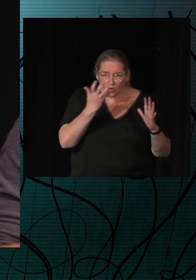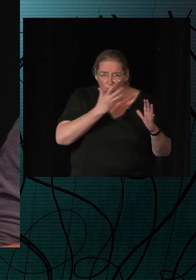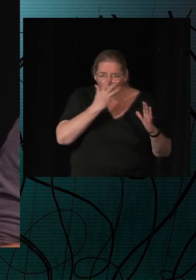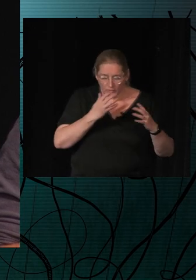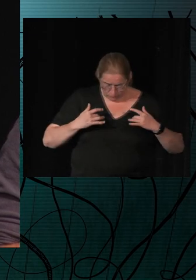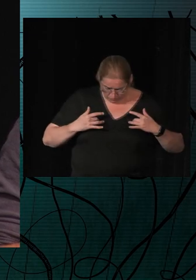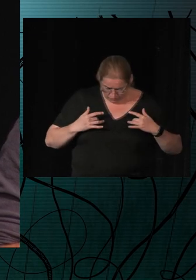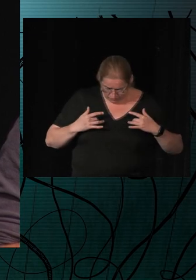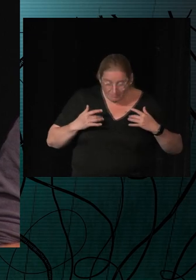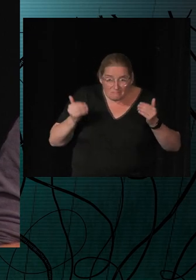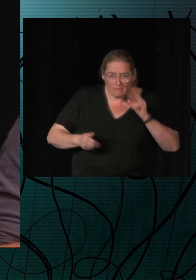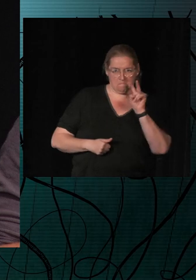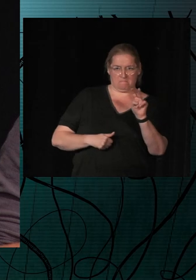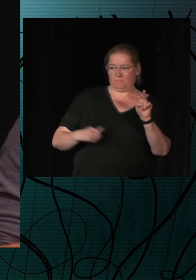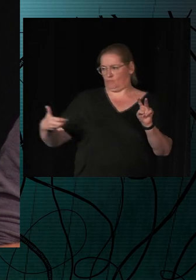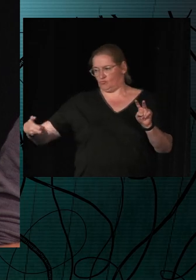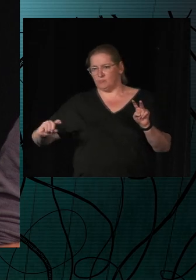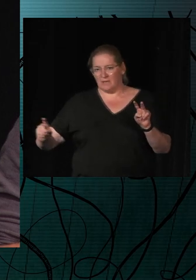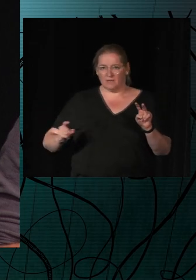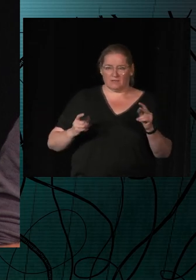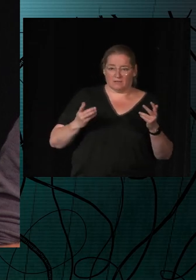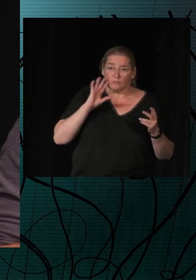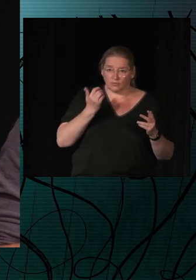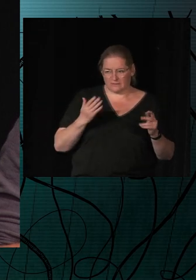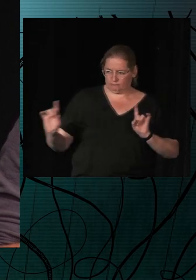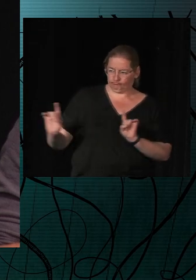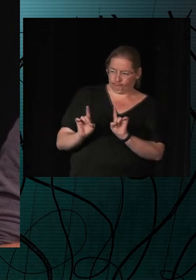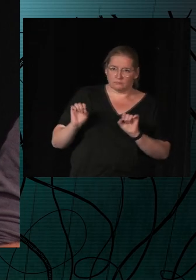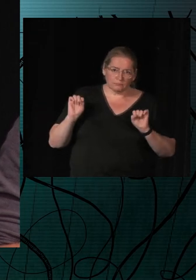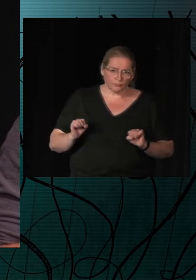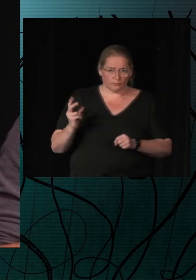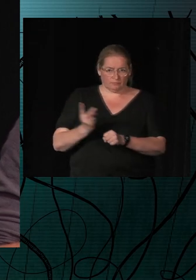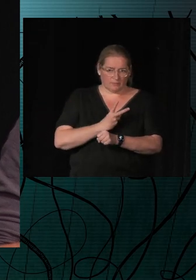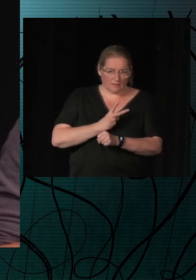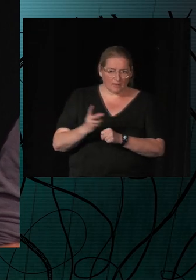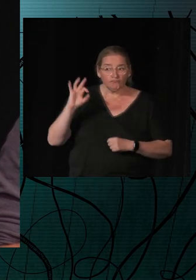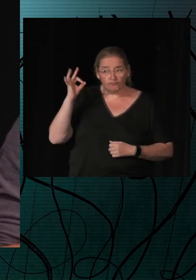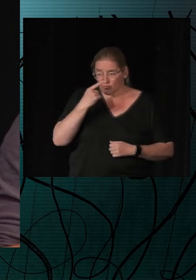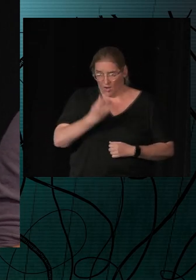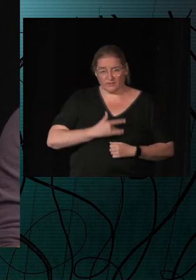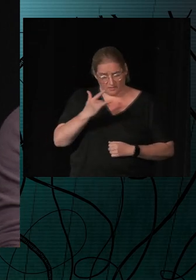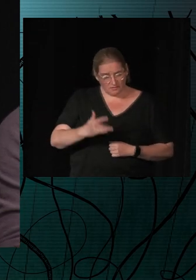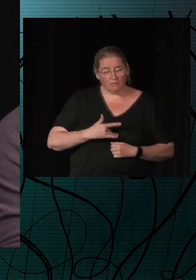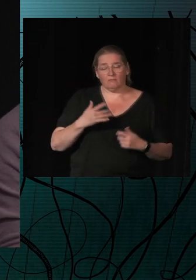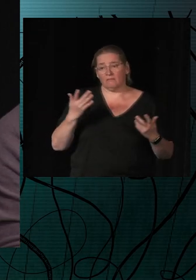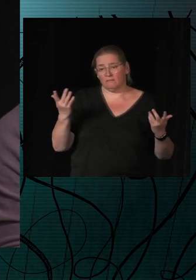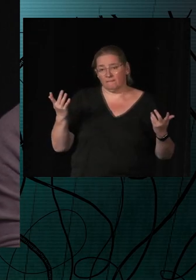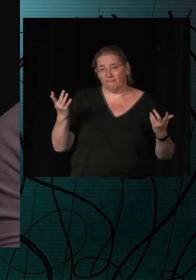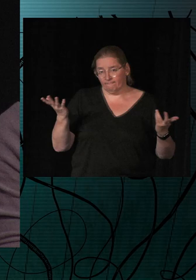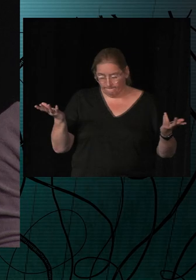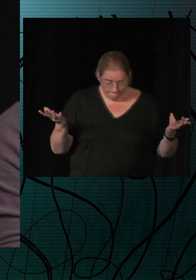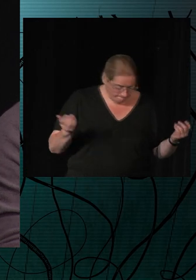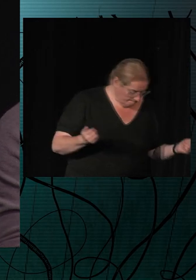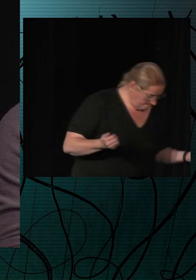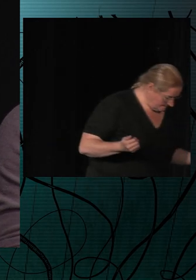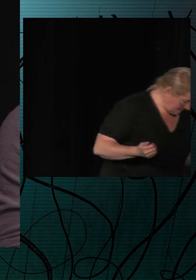elle et eux qui jouent donc c'est ça reste ça reste compliqué mais mais ouais je trouve ça intéressant de voir à quel point